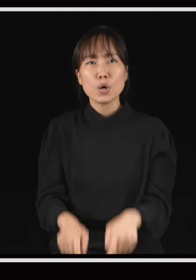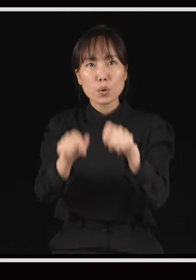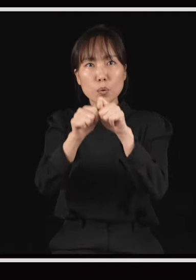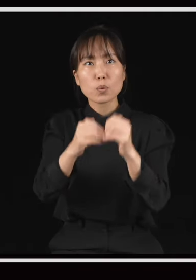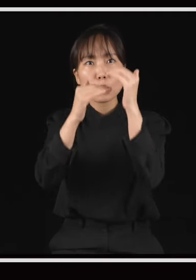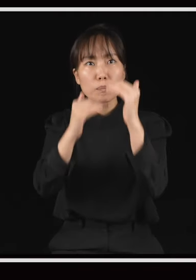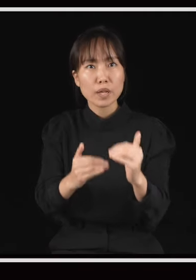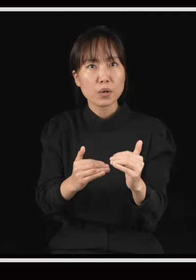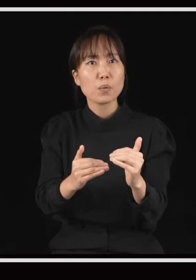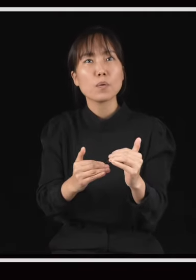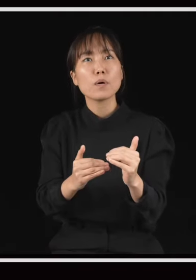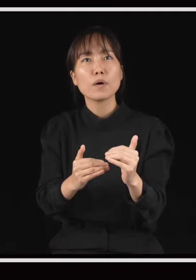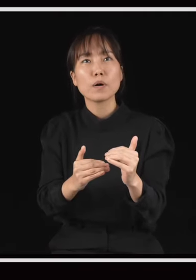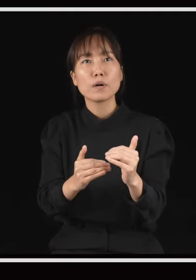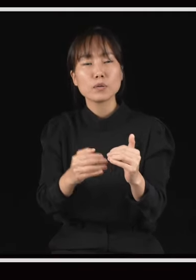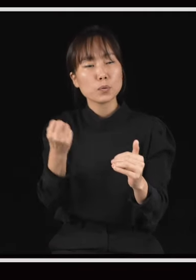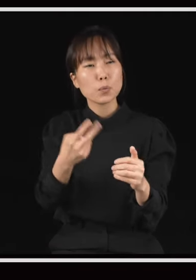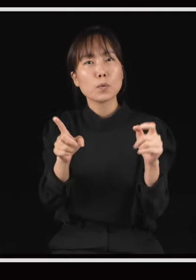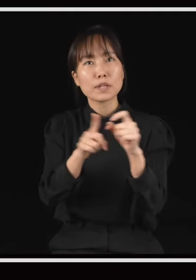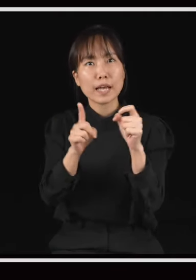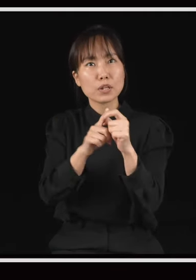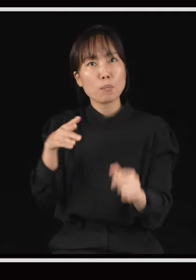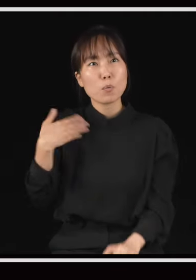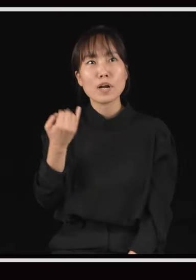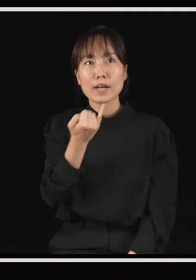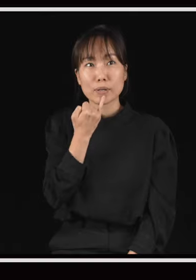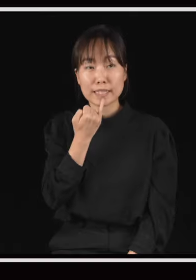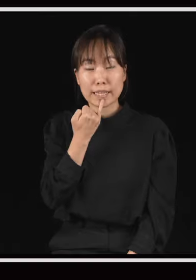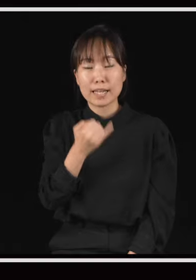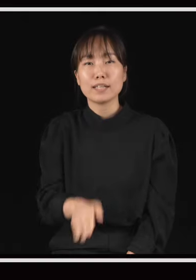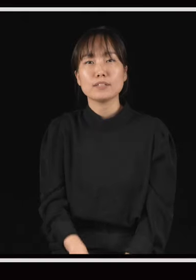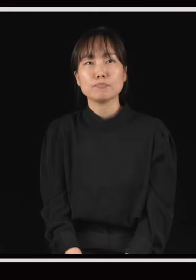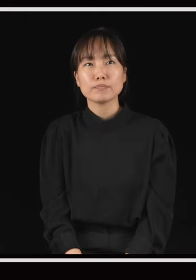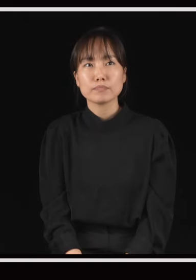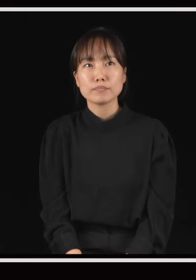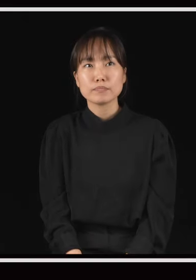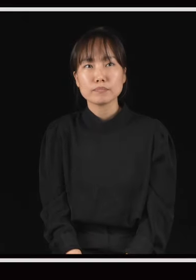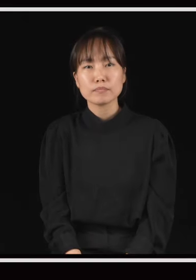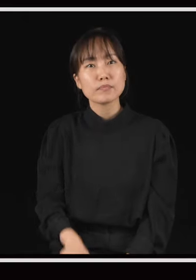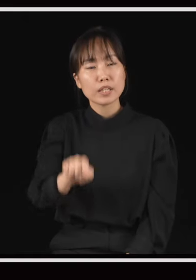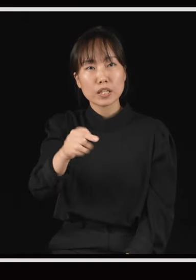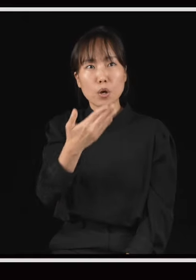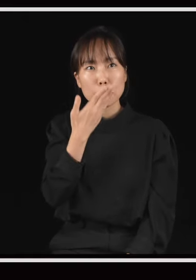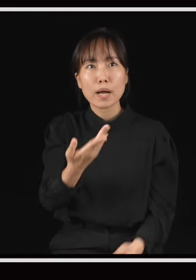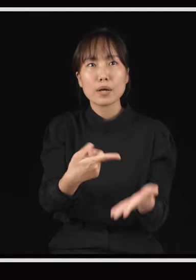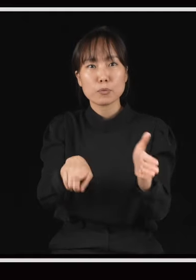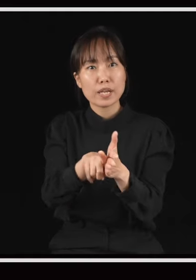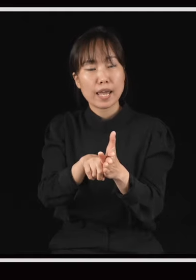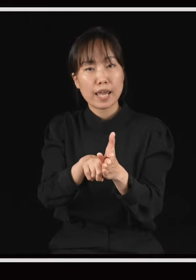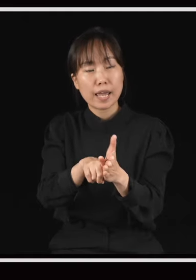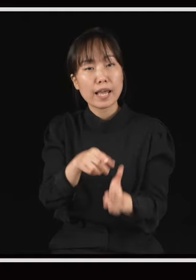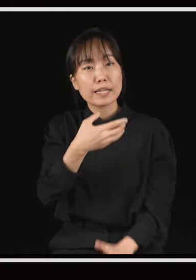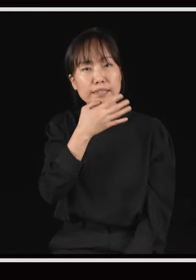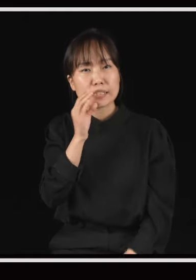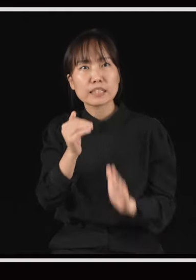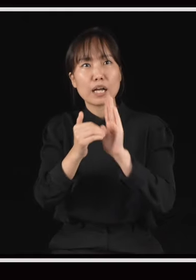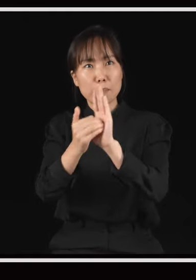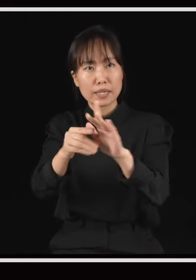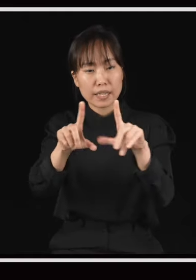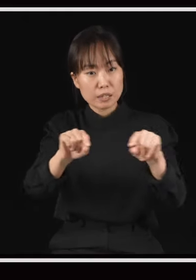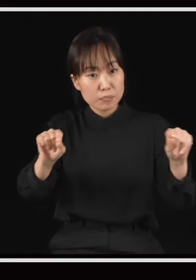모르셔도 되고요. 원리를 말씀드리고요. 그것들을 다 어떻게 보면 포괄하는 개념이